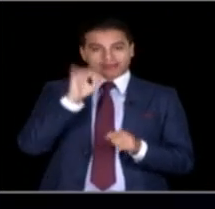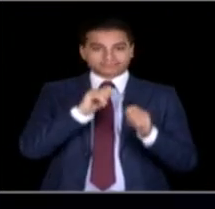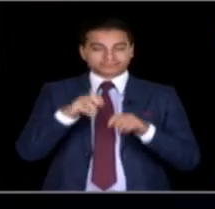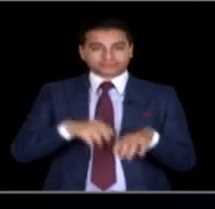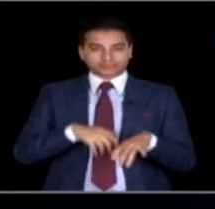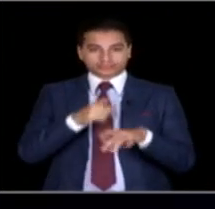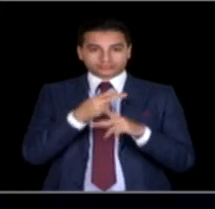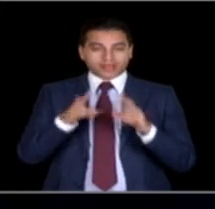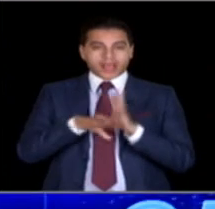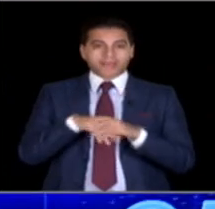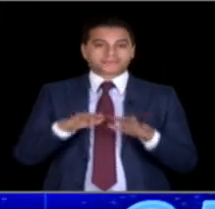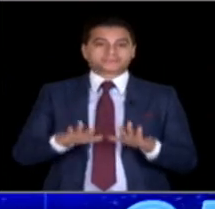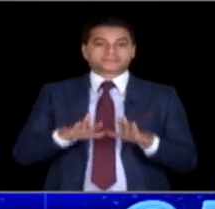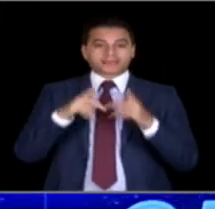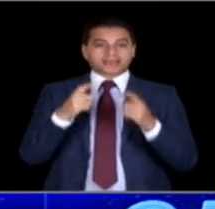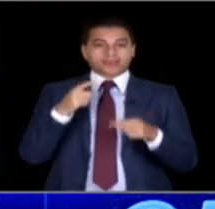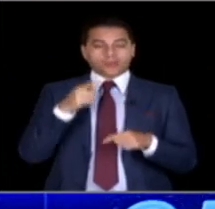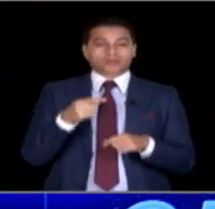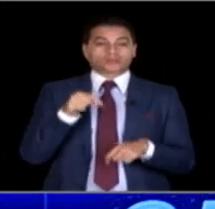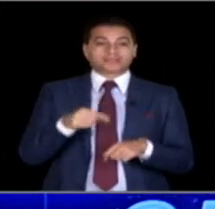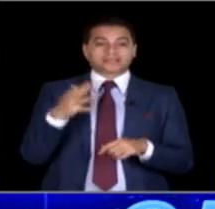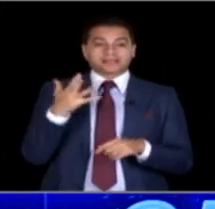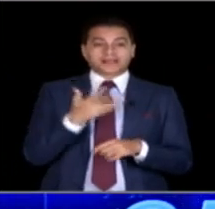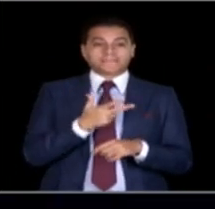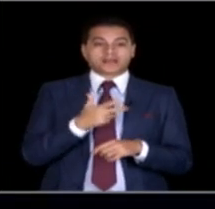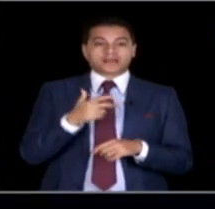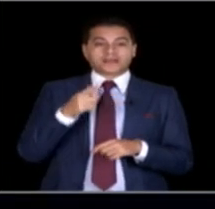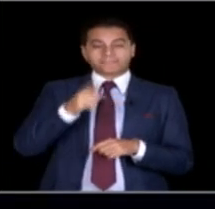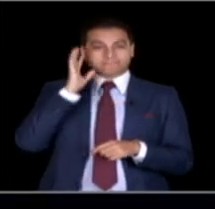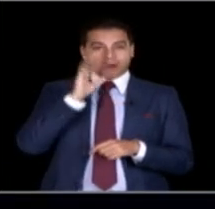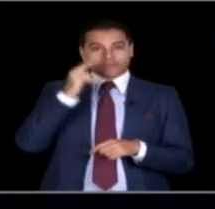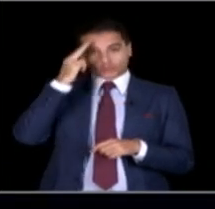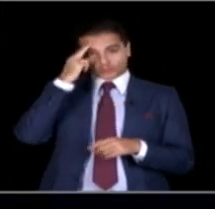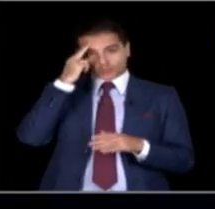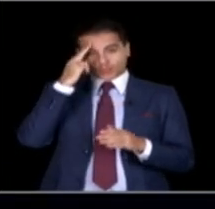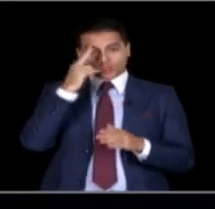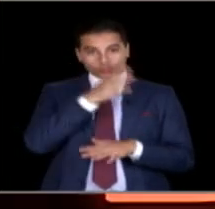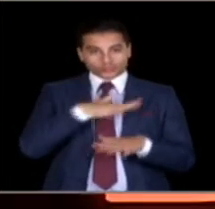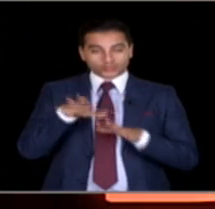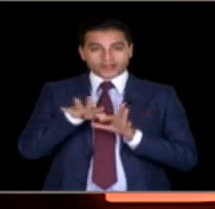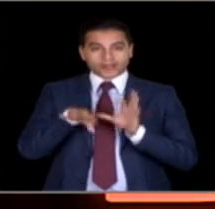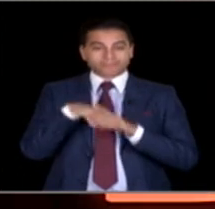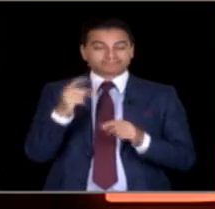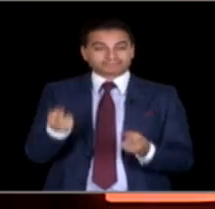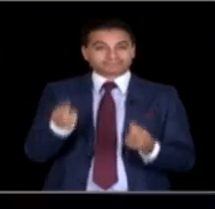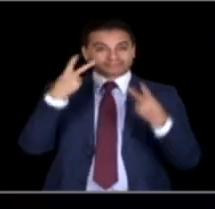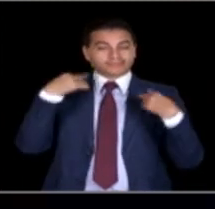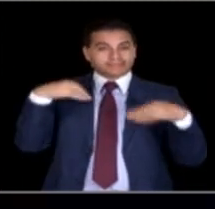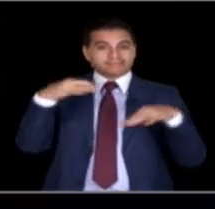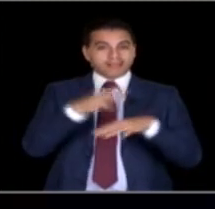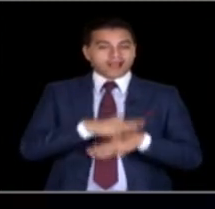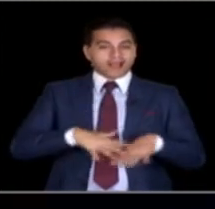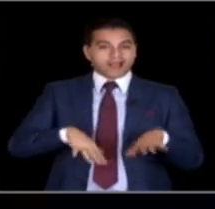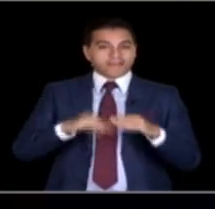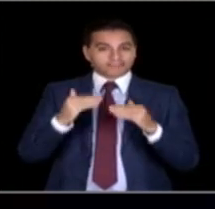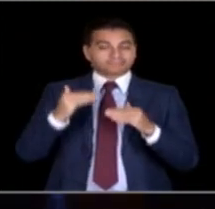تطوير الدولة. سعودي كومباني فور Artificial Intelligence. برافو عليك يا